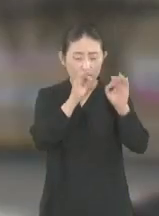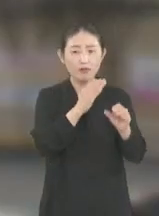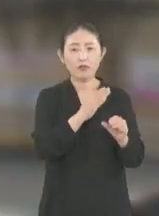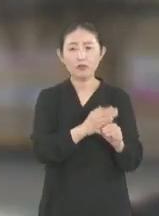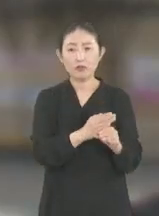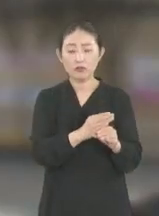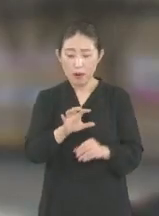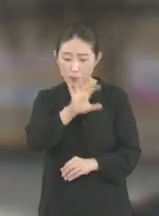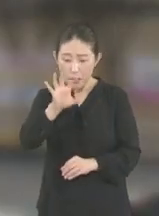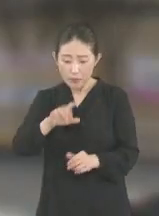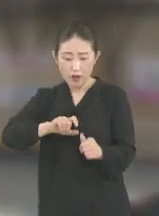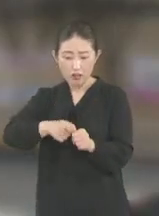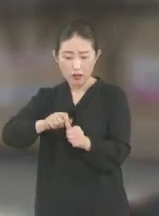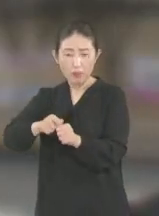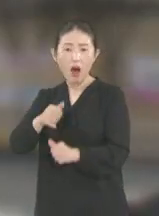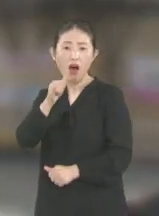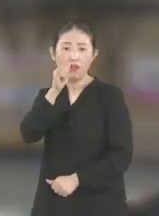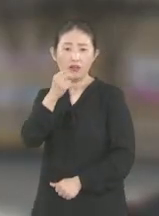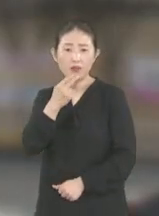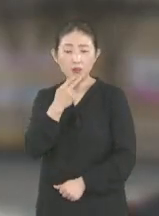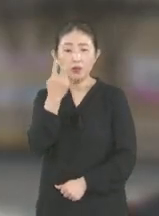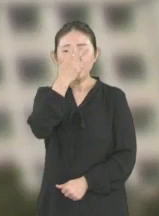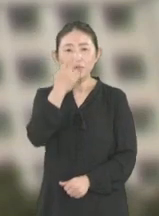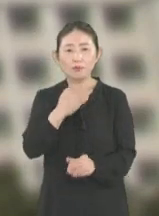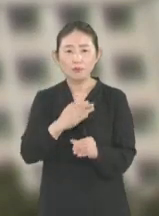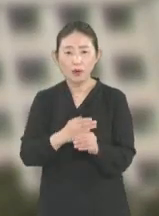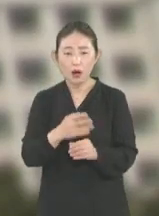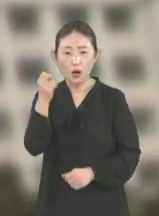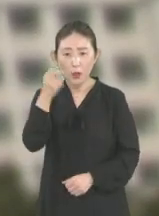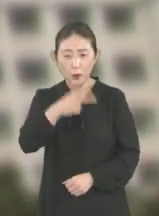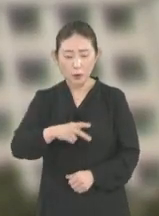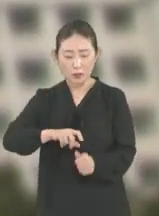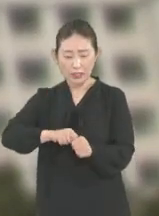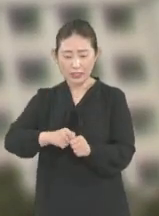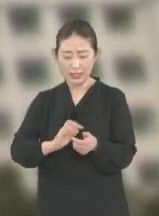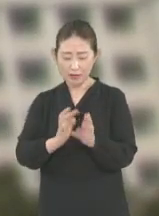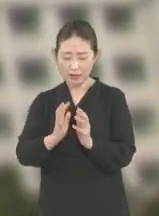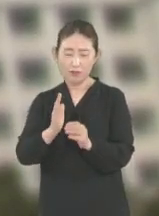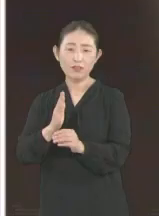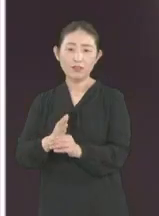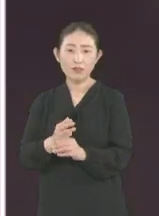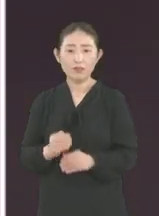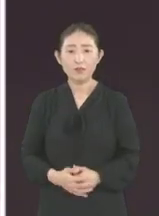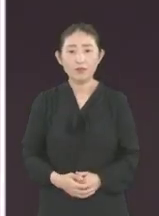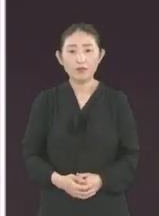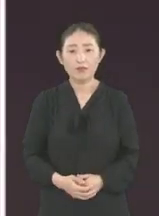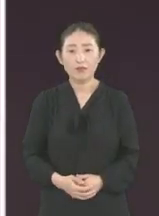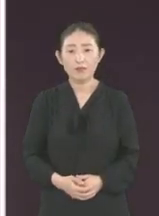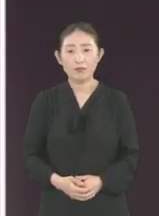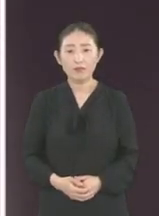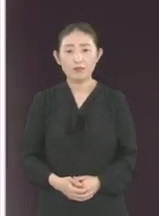반복적으로 얼차르를 가했는지 조사와 함께 징계를 논의하고 있습니다